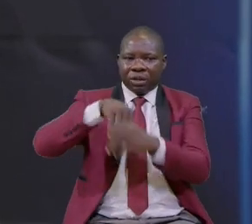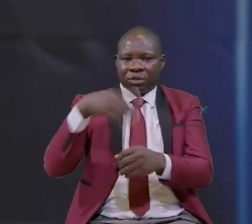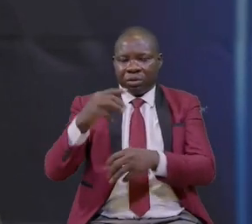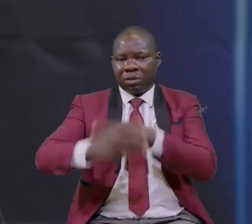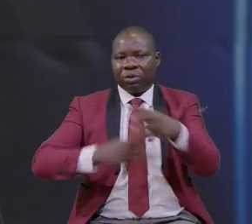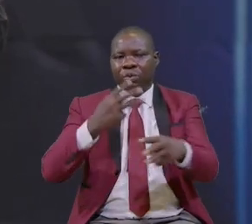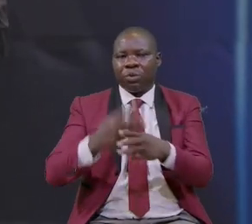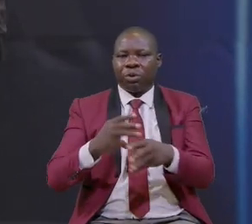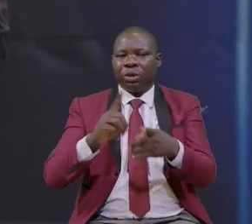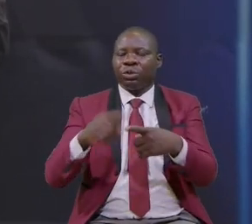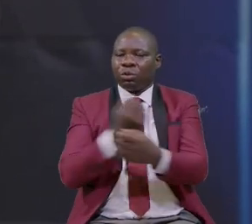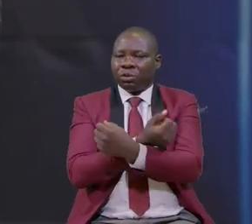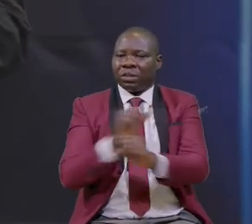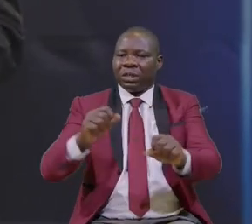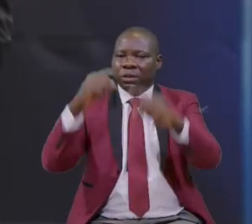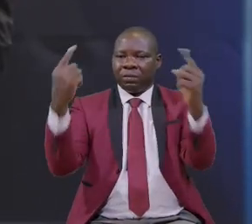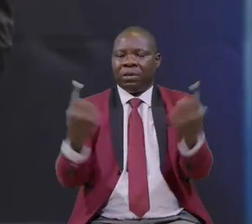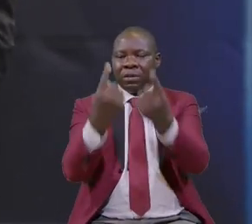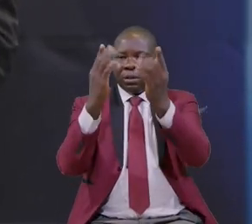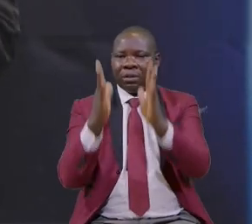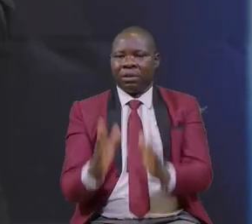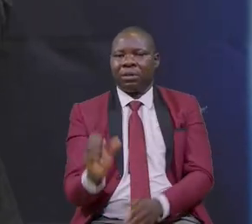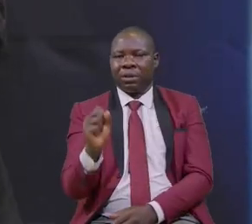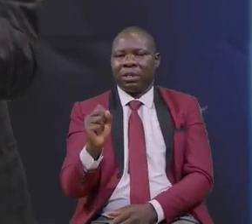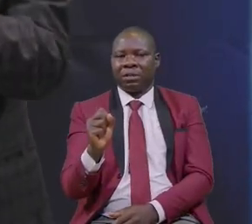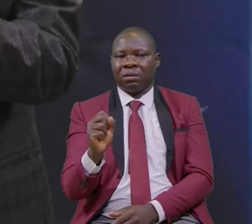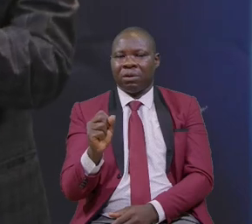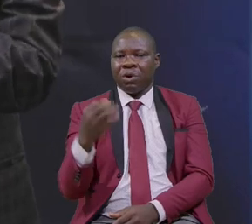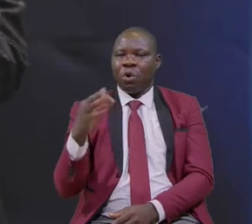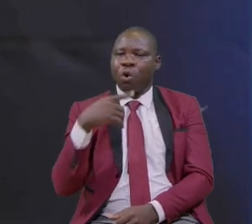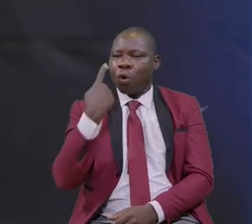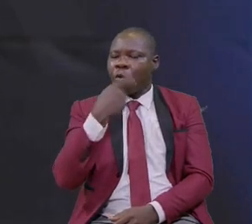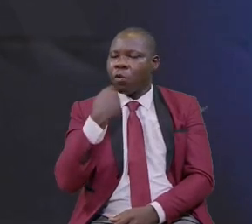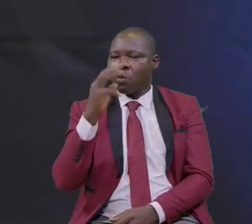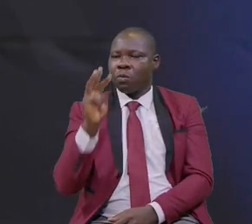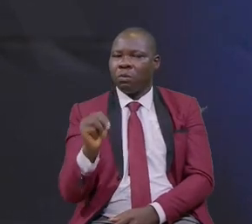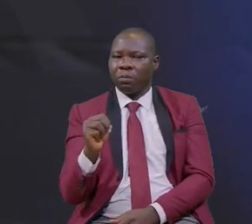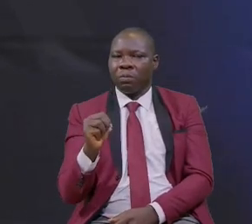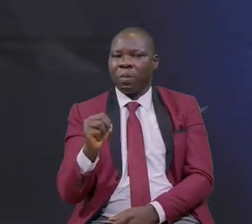le monde pour sauver les pécheurs dont je